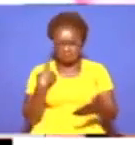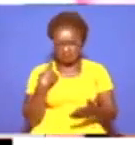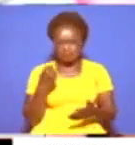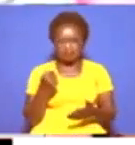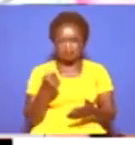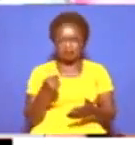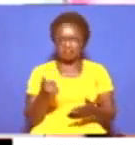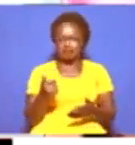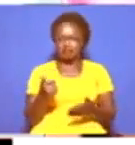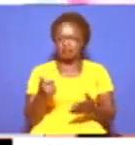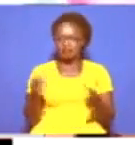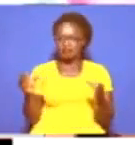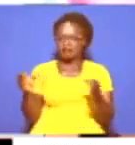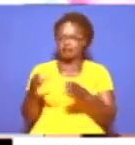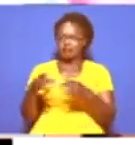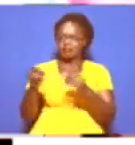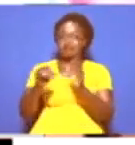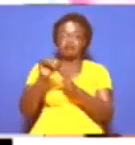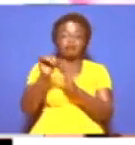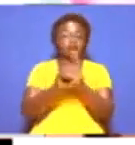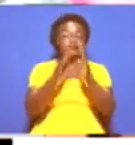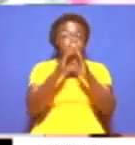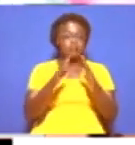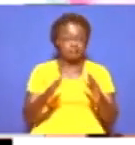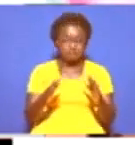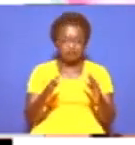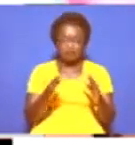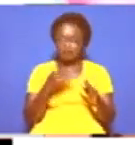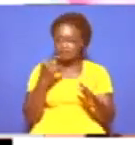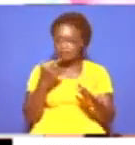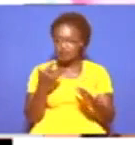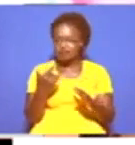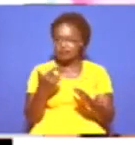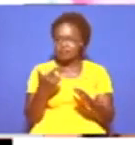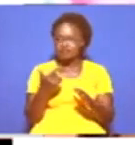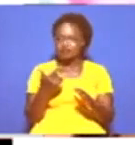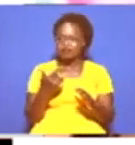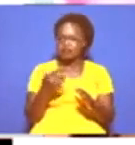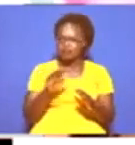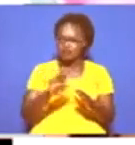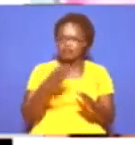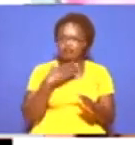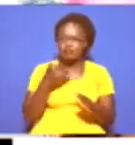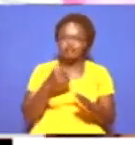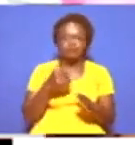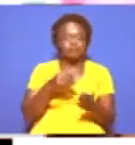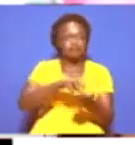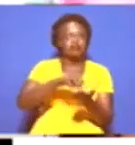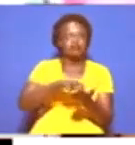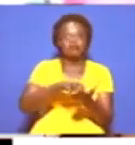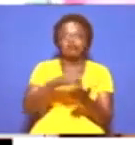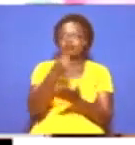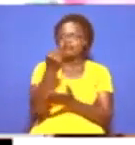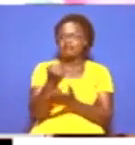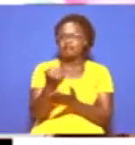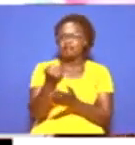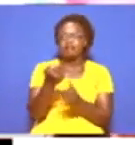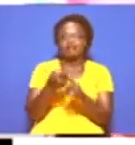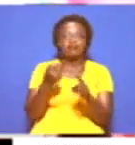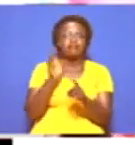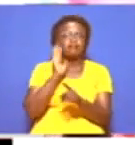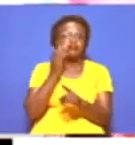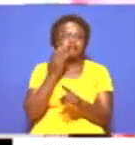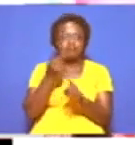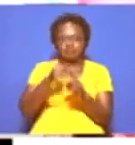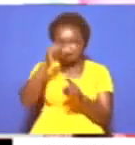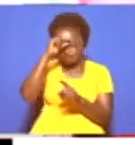wa jamii moja wakaenda State House. Wakasema ya kwamba, hao wanataka viti tano wote wa Isiolo, kutoka governor